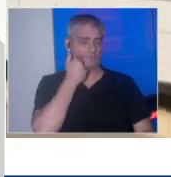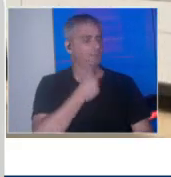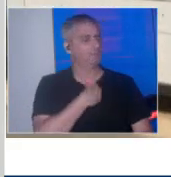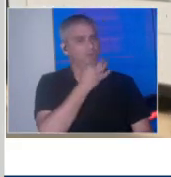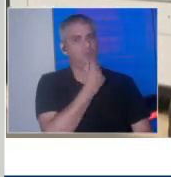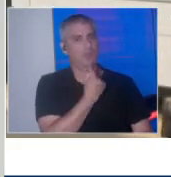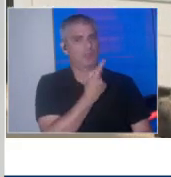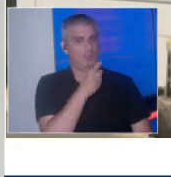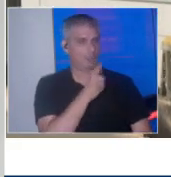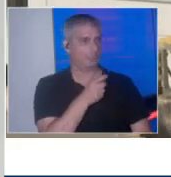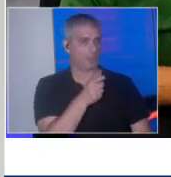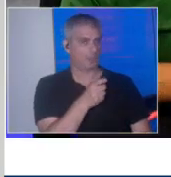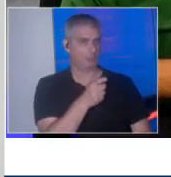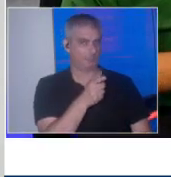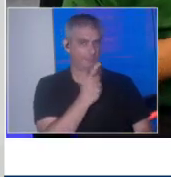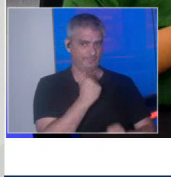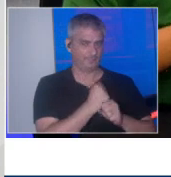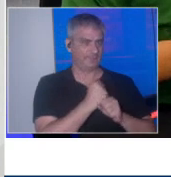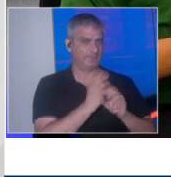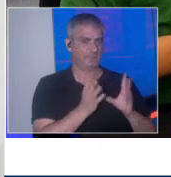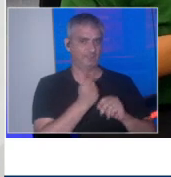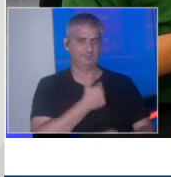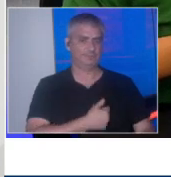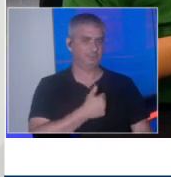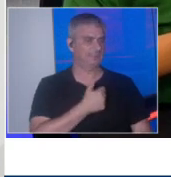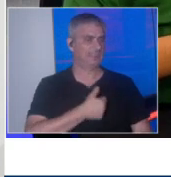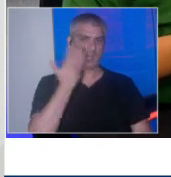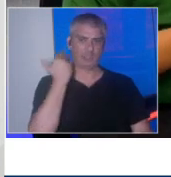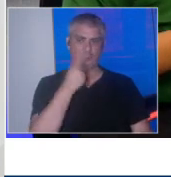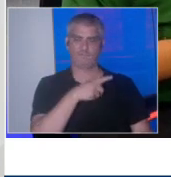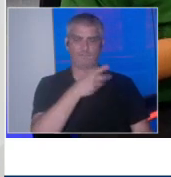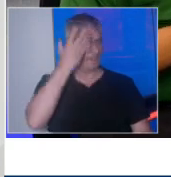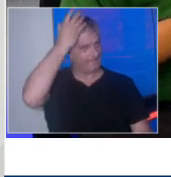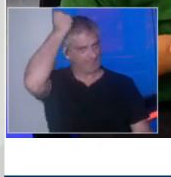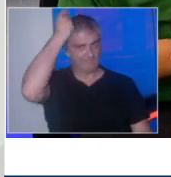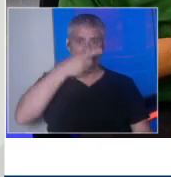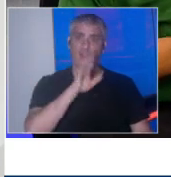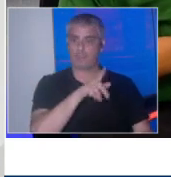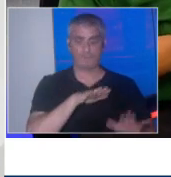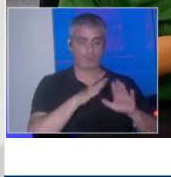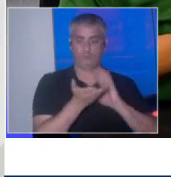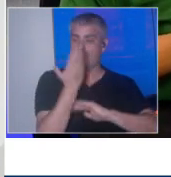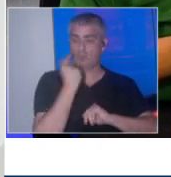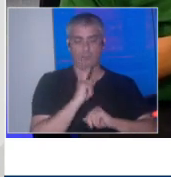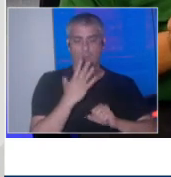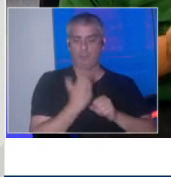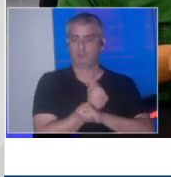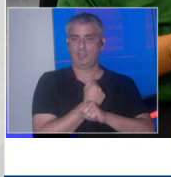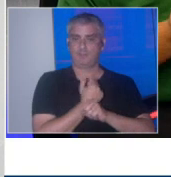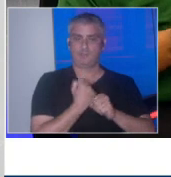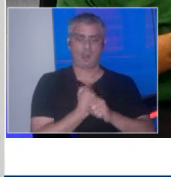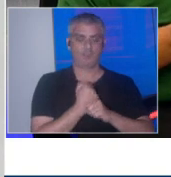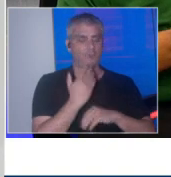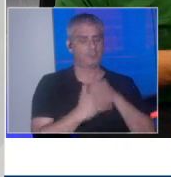שאלה נוספת. אתה עבדת עם השרה לשעבר מרב מיכאלי, וגם בממשלה הקודמת לא הצלחתם